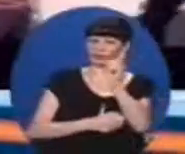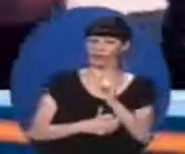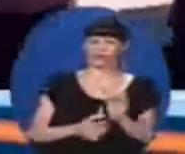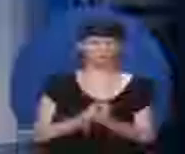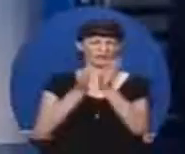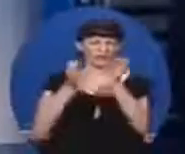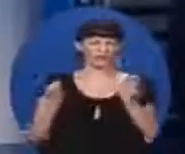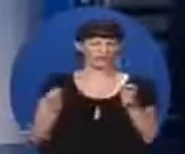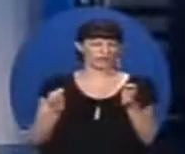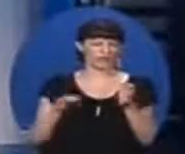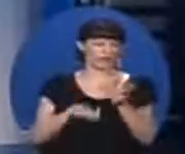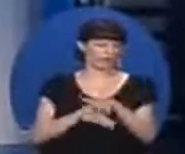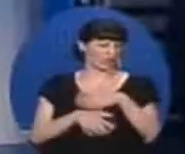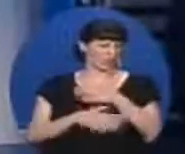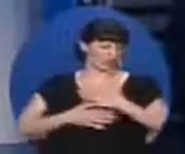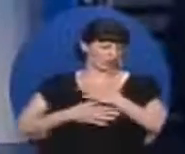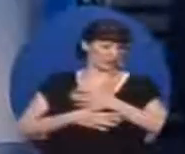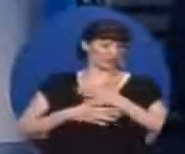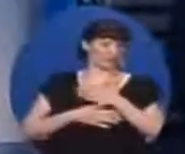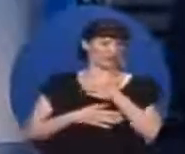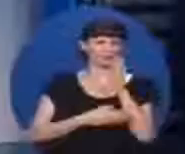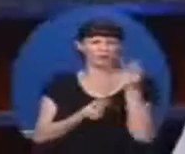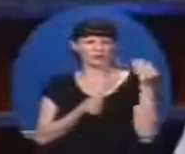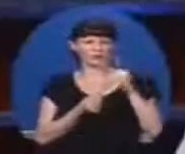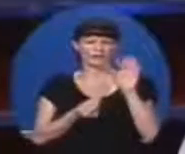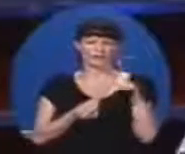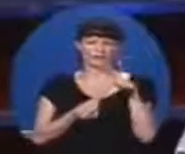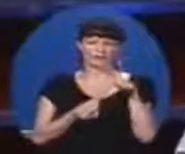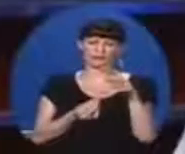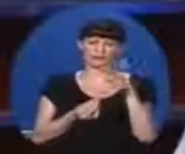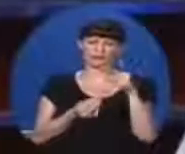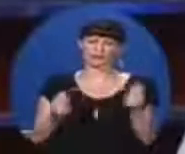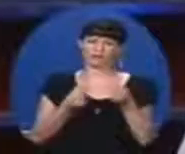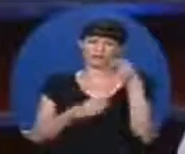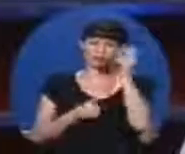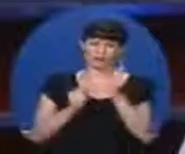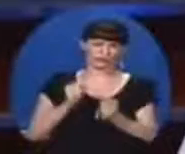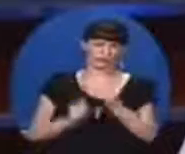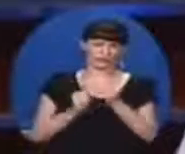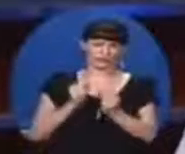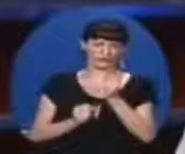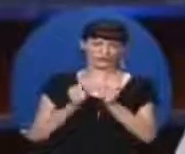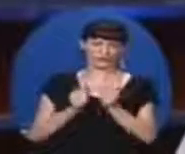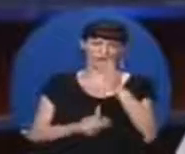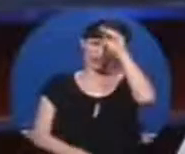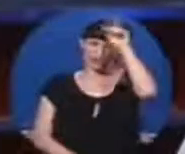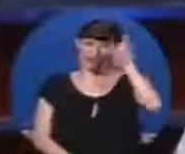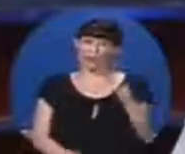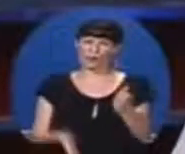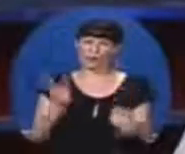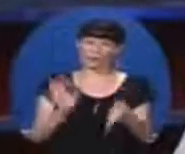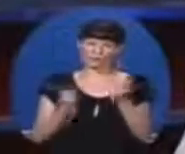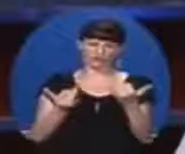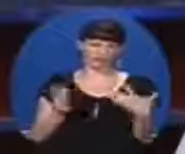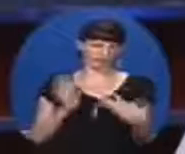כבר תיבת חיל, יש לנו תיבת פנדלה במקום השני. וחוץ מזה יש כאן דבר עוד יותר קשה. הרי אדון רונל פישר בטייפ